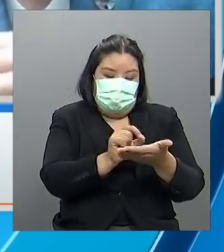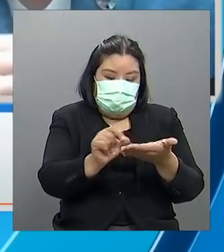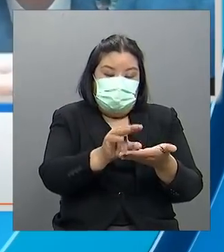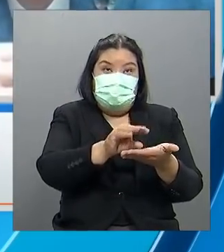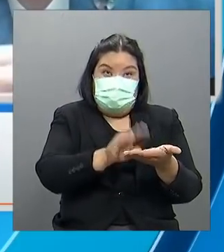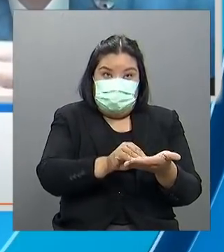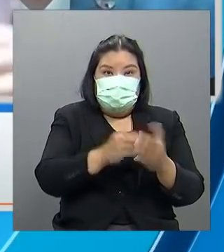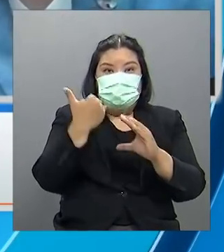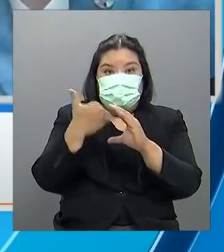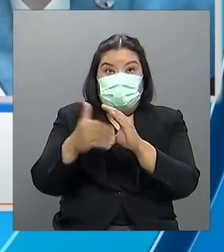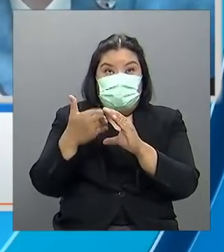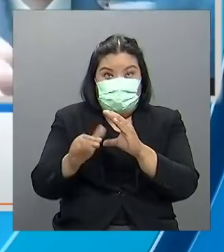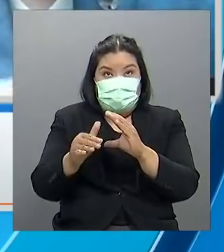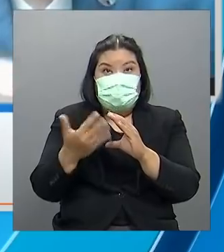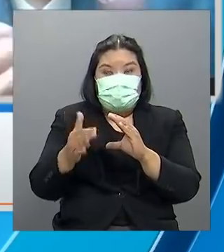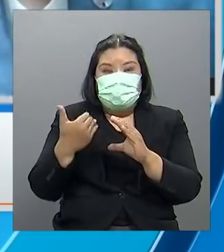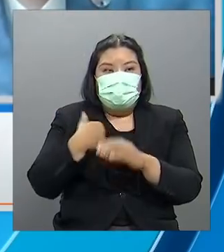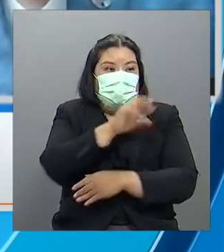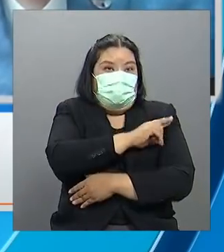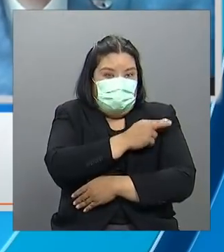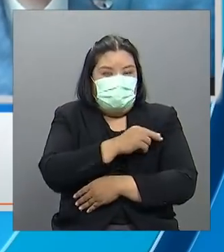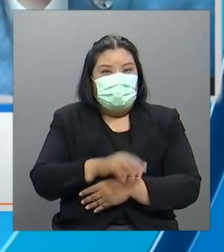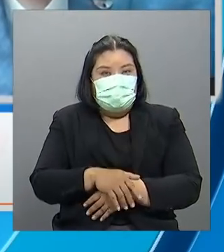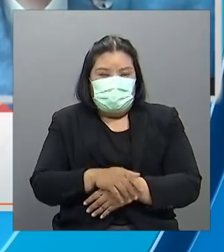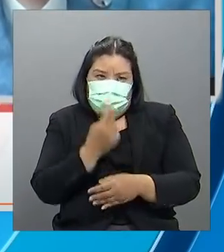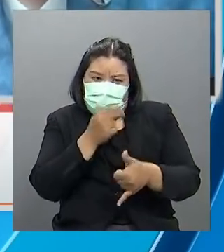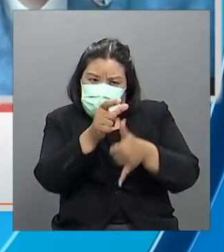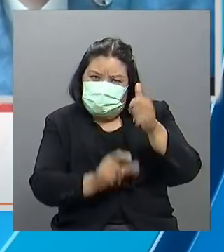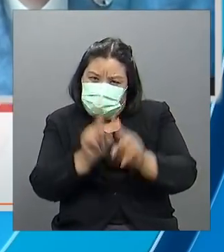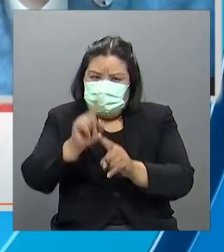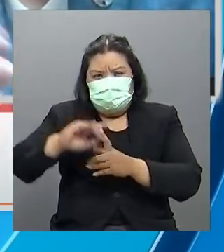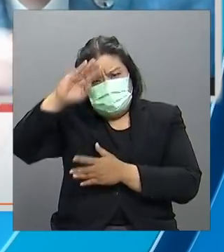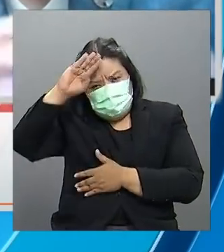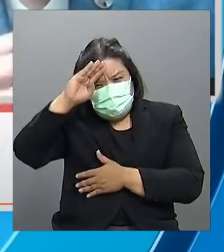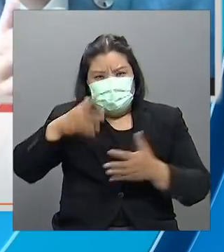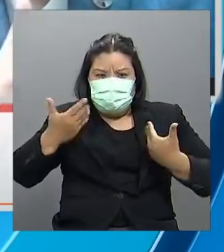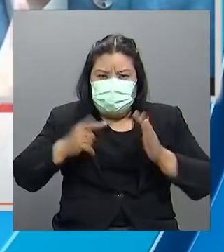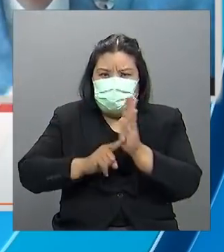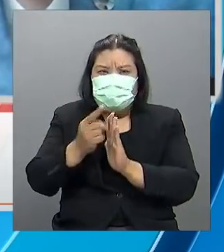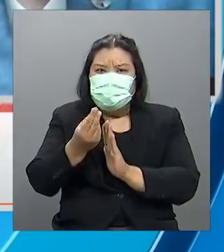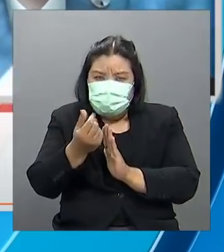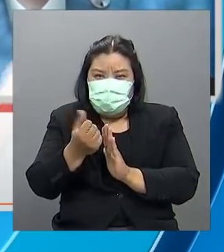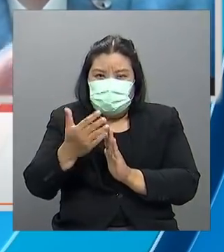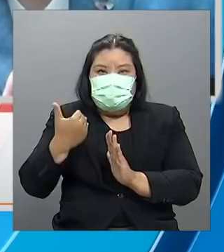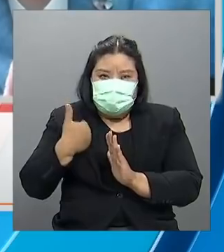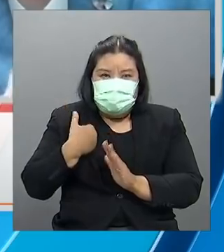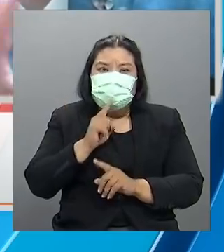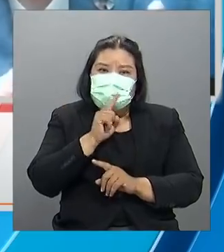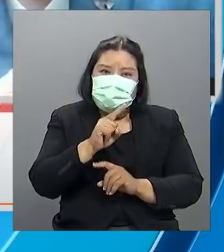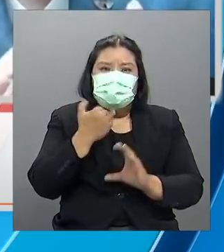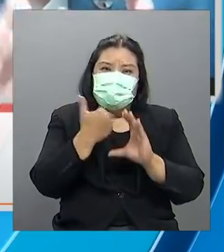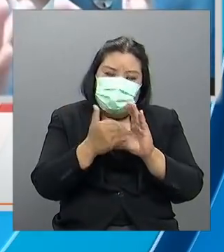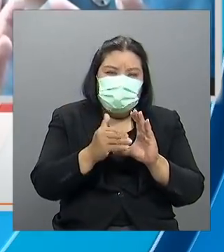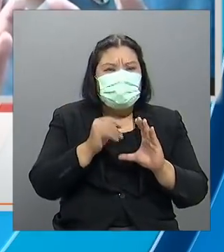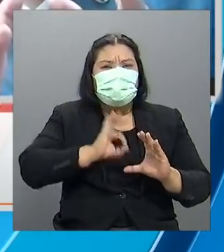พทย์ของสปคม.เนี่ยติดตามวิเคราะห์ประเมินผลอาการรวมถึงจะมีแบบสอบถามอาการสุขภาพเพื่อประเมินเขียวหรือแดงอ ัน น ี้ เป็นก